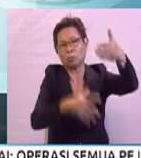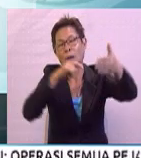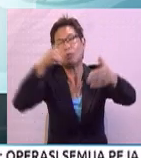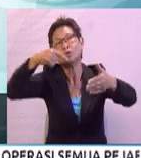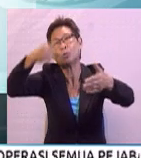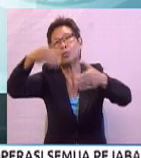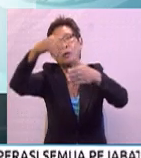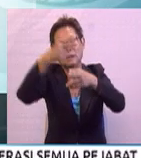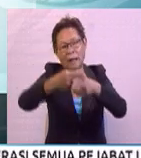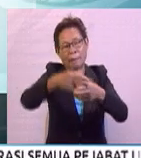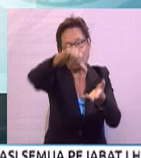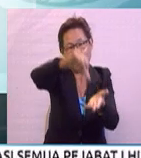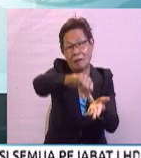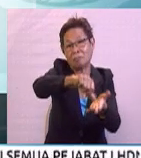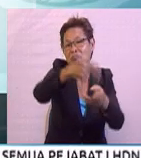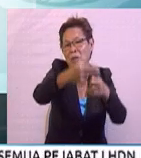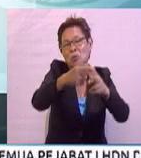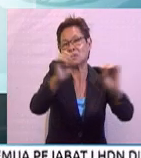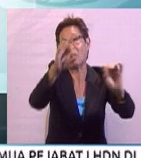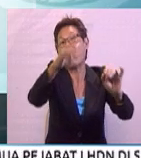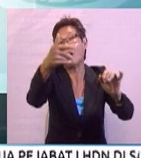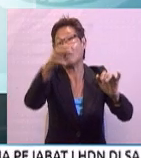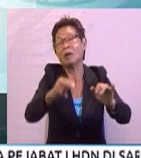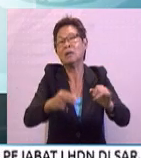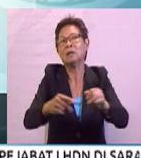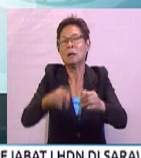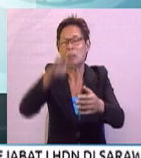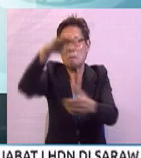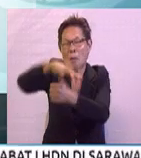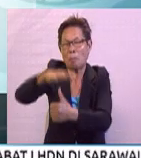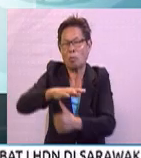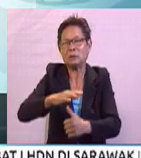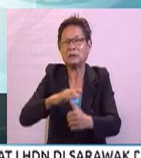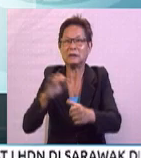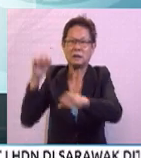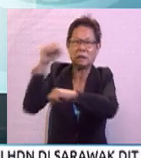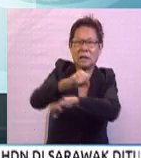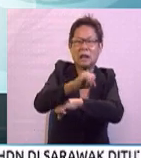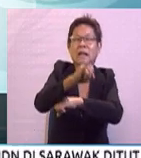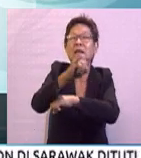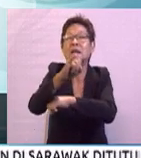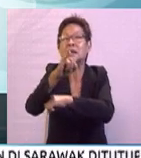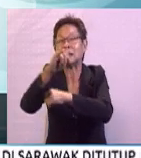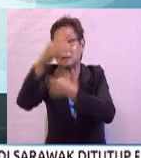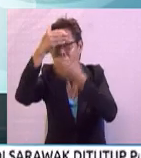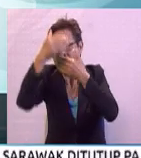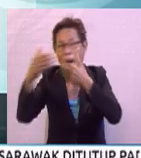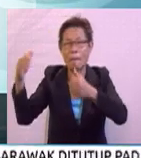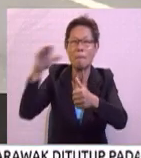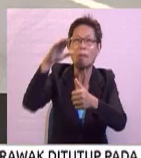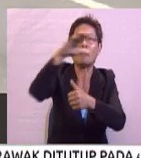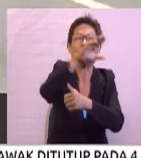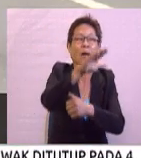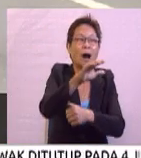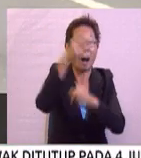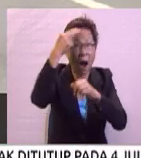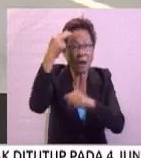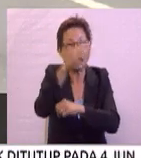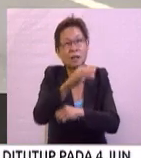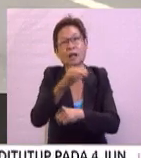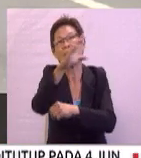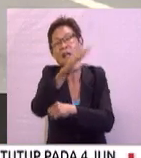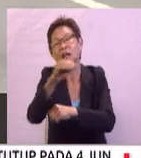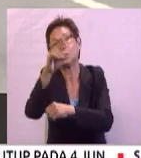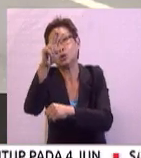dalam kenyataan akhirnya tetapi mengutuk serangan pengganas terhadap Arab Saudi dan Emiriah Arab Bersatu UAE. OIC